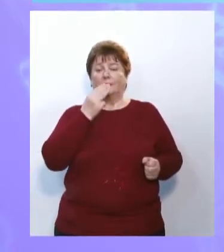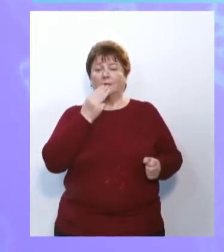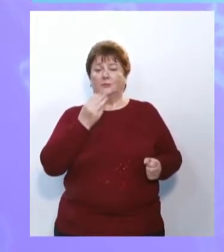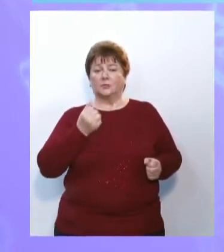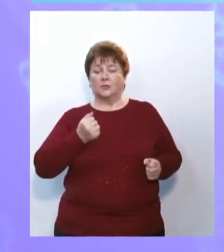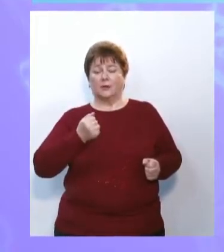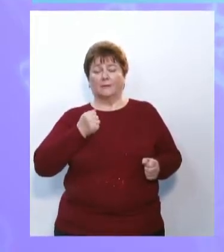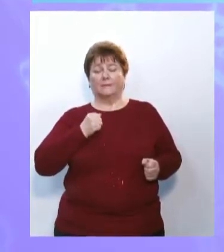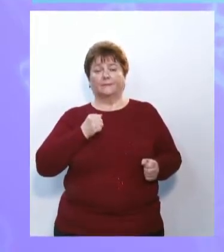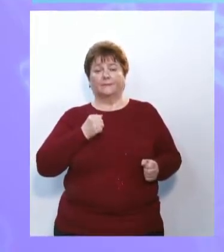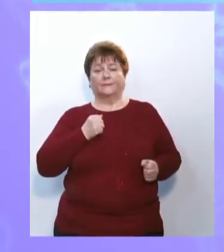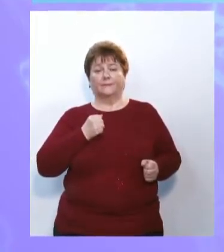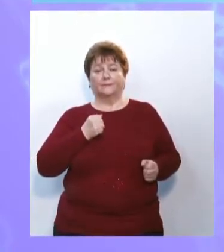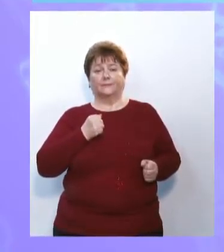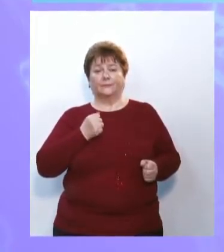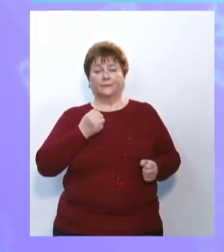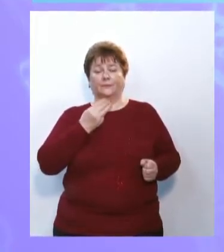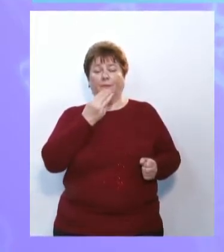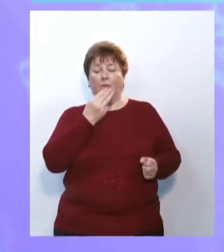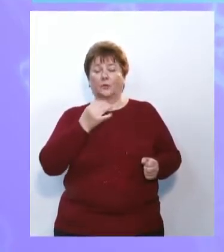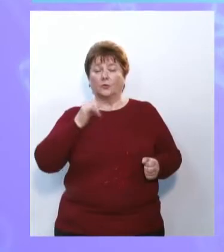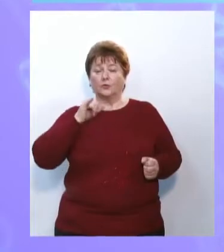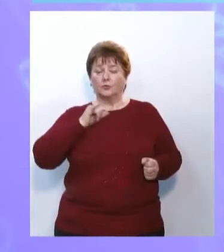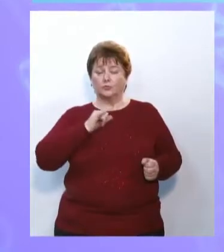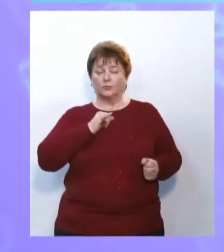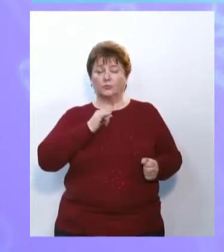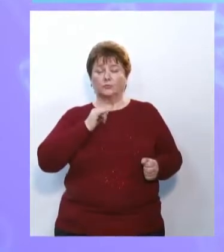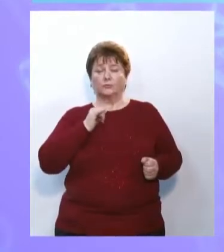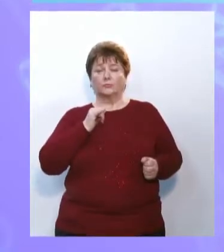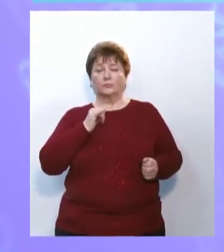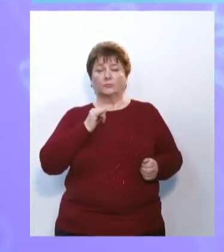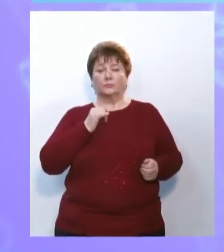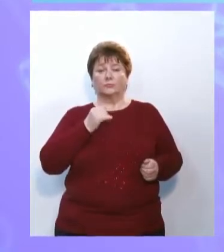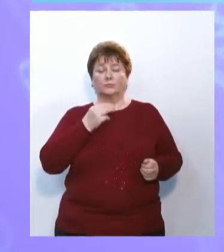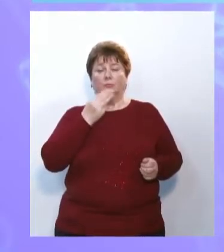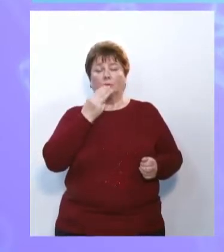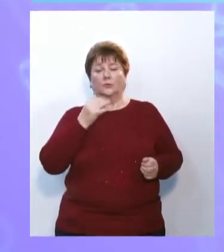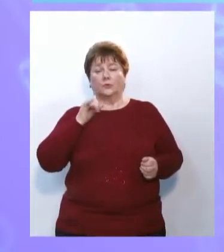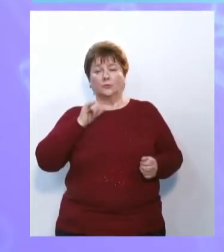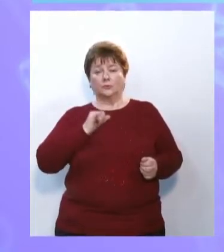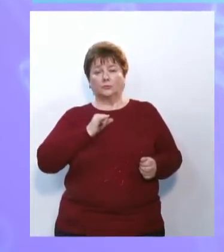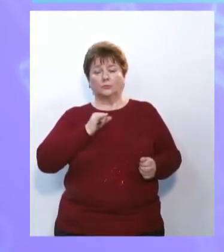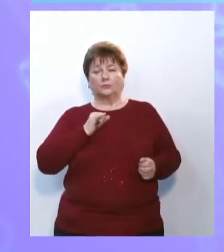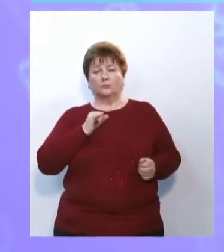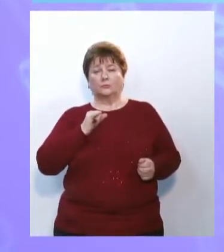ЧА, ЧО, ЧУ,